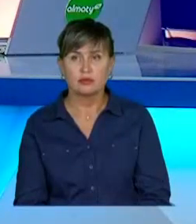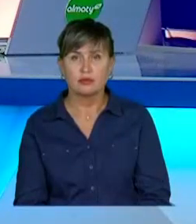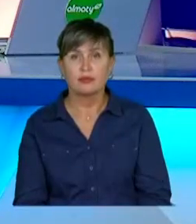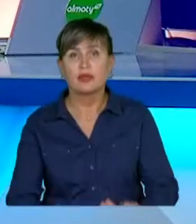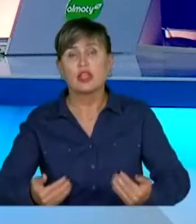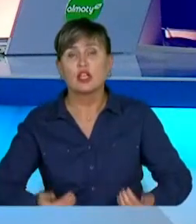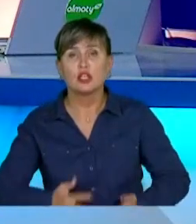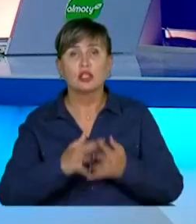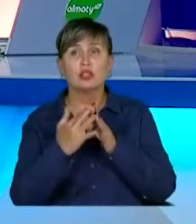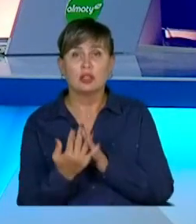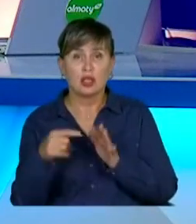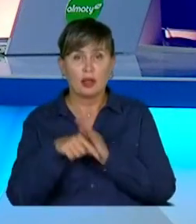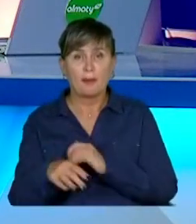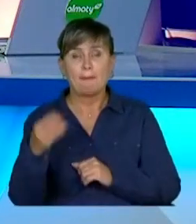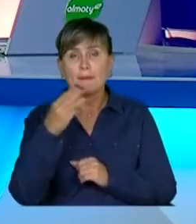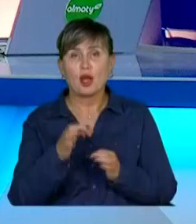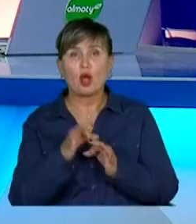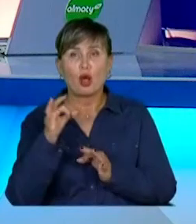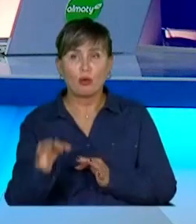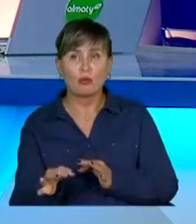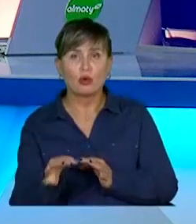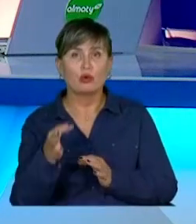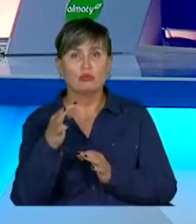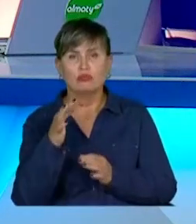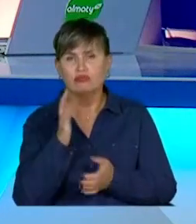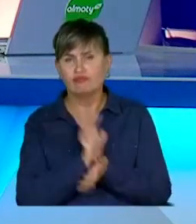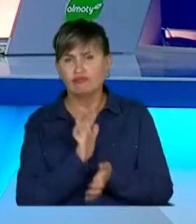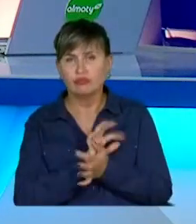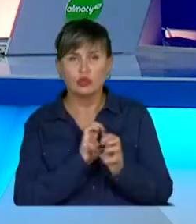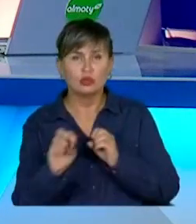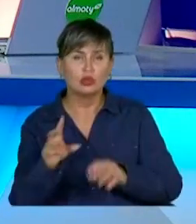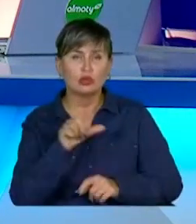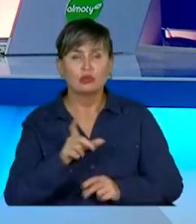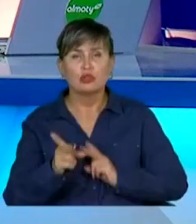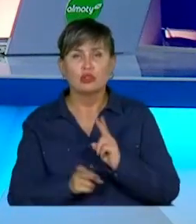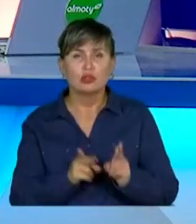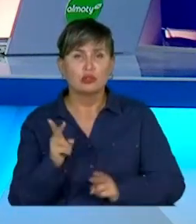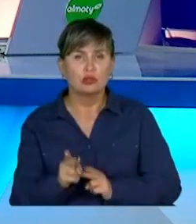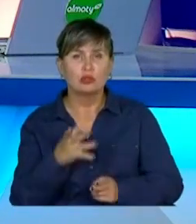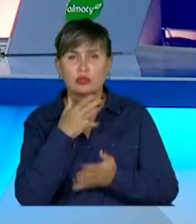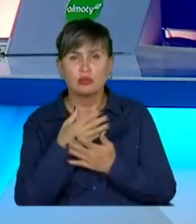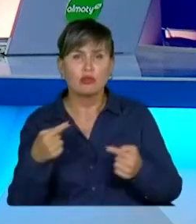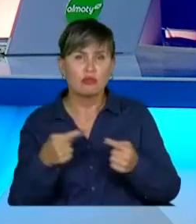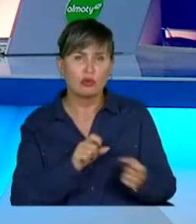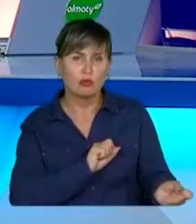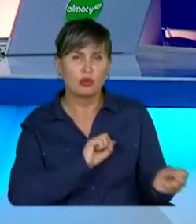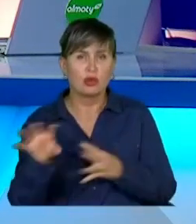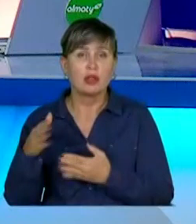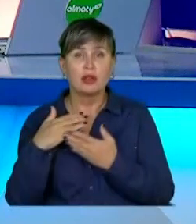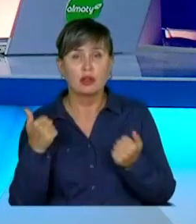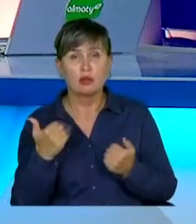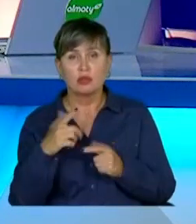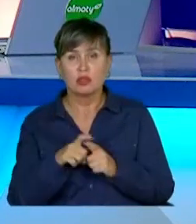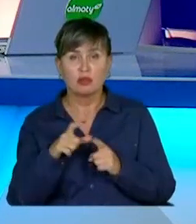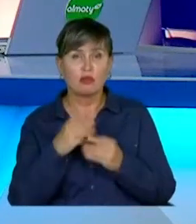Жители села Баскудук в Мангистауской области утопают в мусоре. Люди жалуются на несвоевременный вывоз отходов. По их словам, в